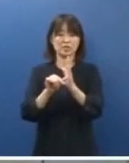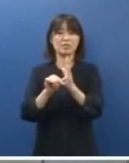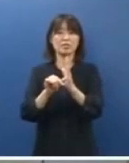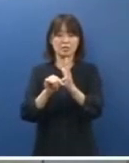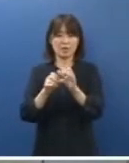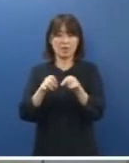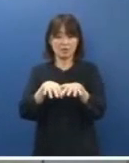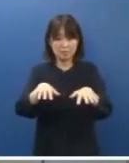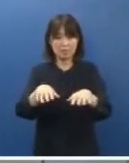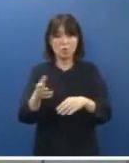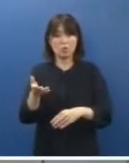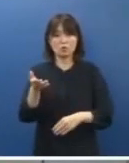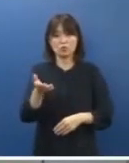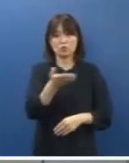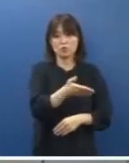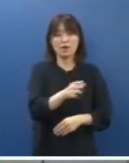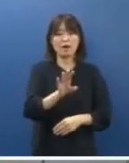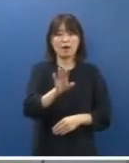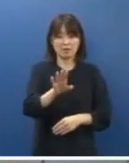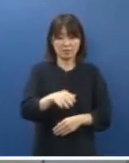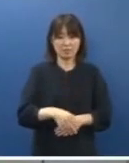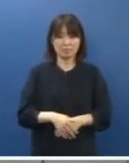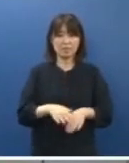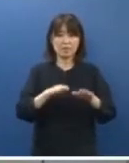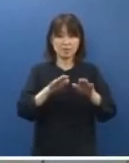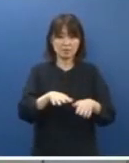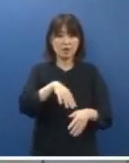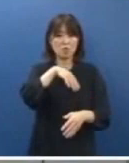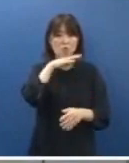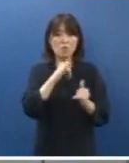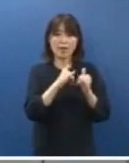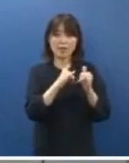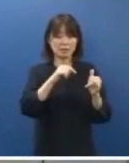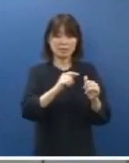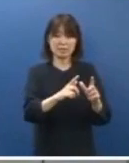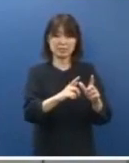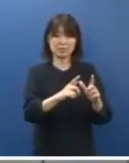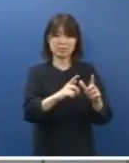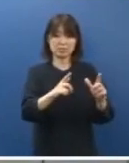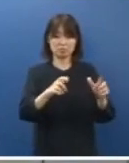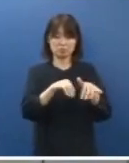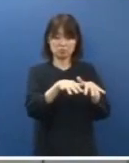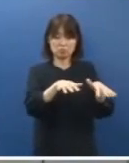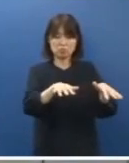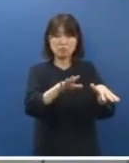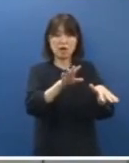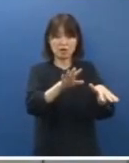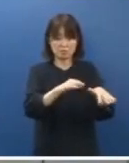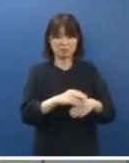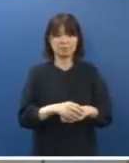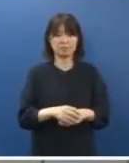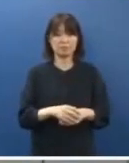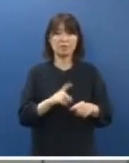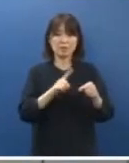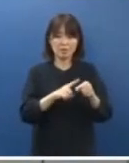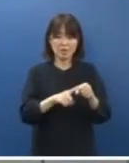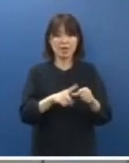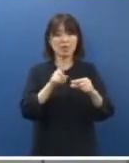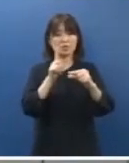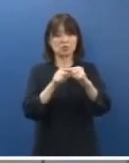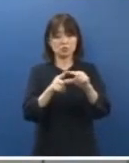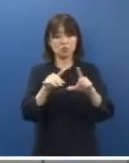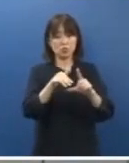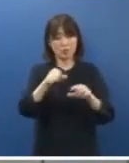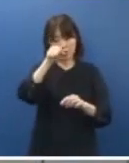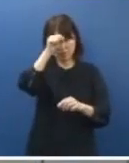のが、ございました。で、今、その高齢者に広がっている段階ということもあってですね、中等症2の患者さんが増えているということでは